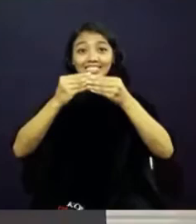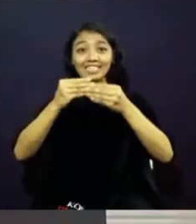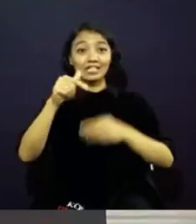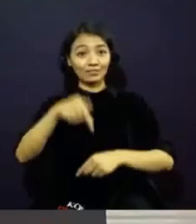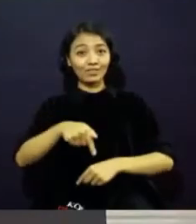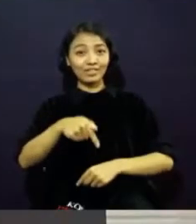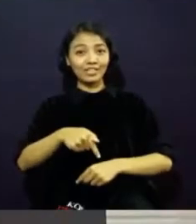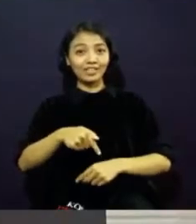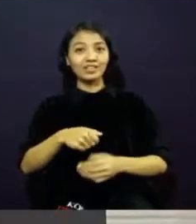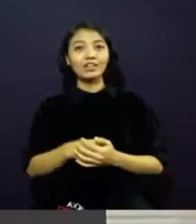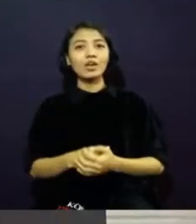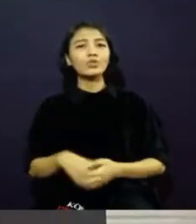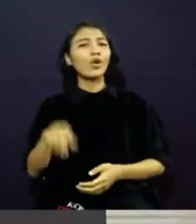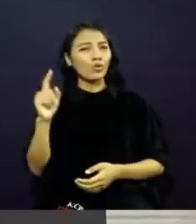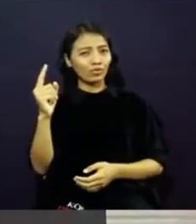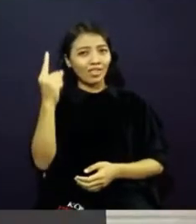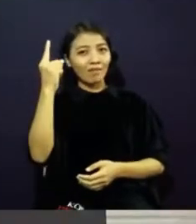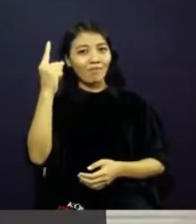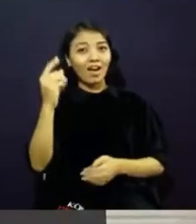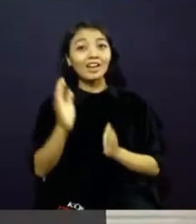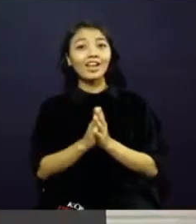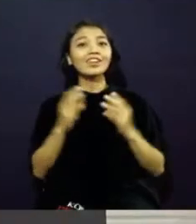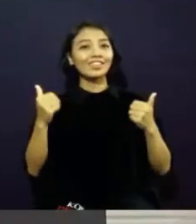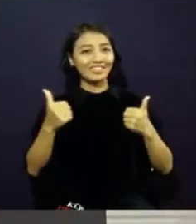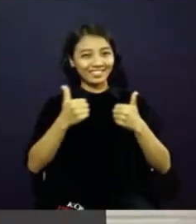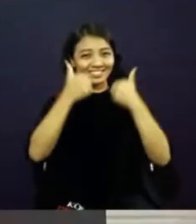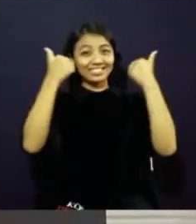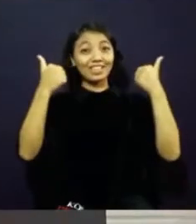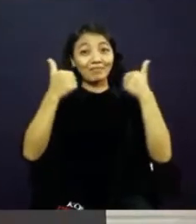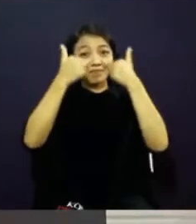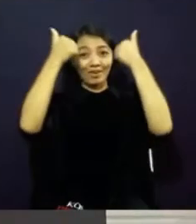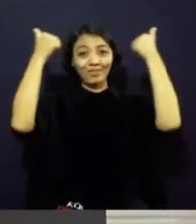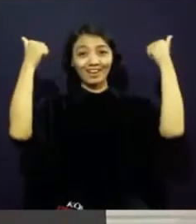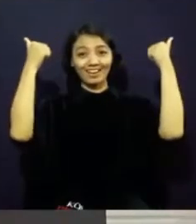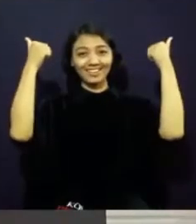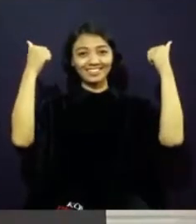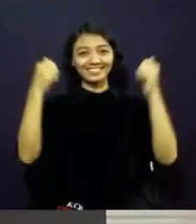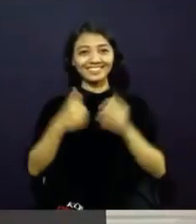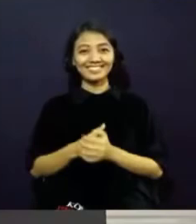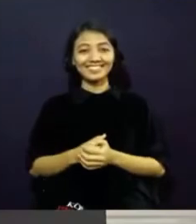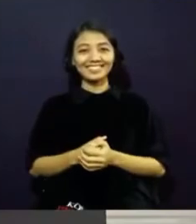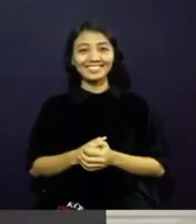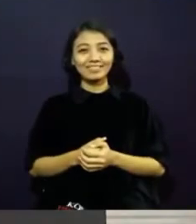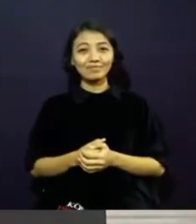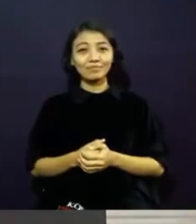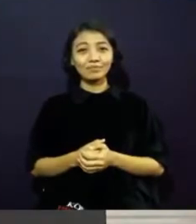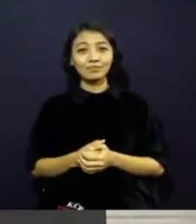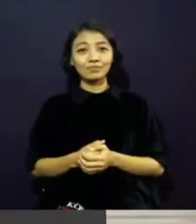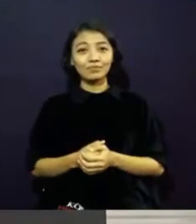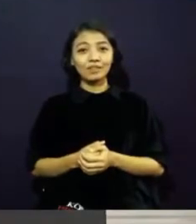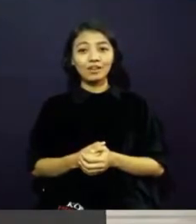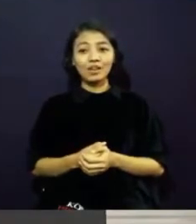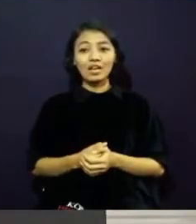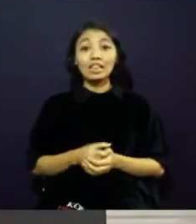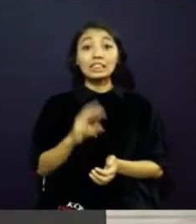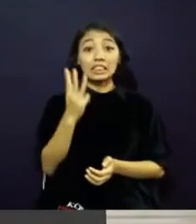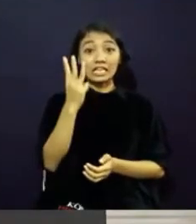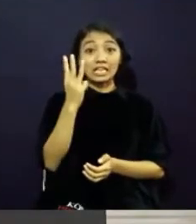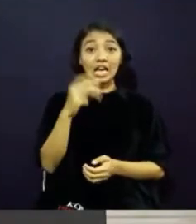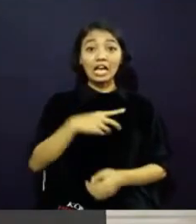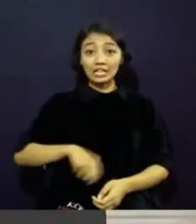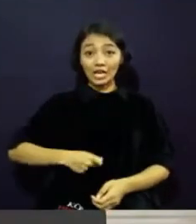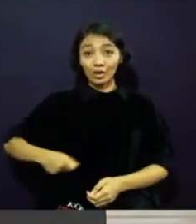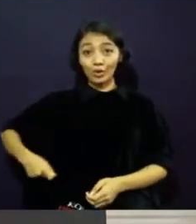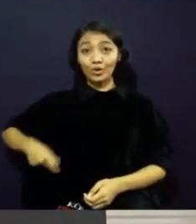bahkan keistimewaan kita Hai para diakon ini belajar secara khusus tentang